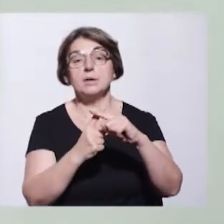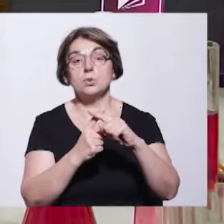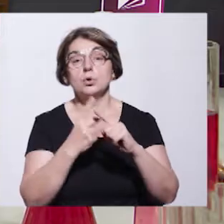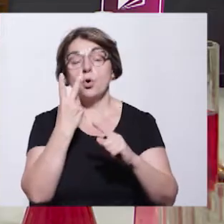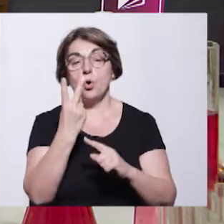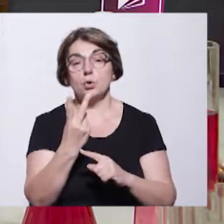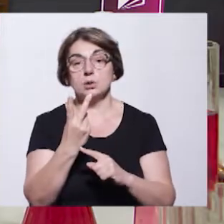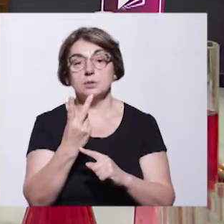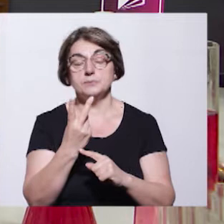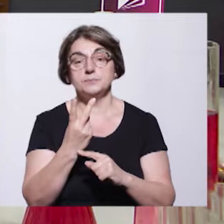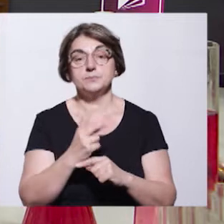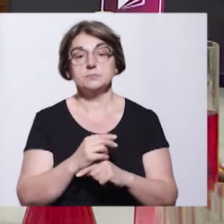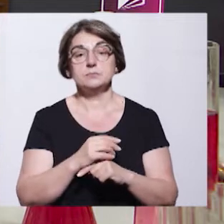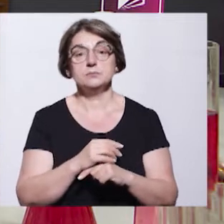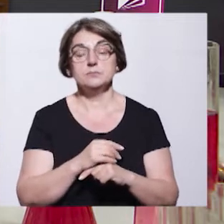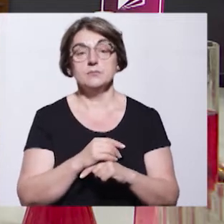CnH2n+2.